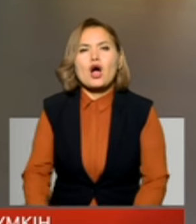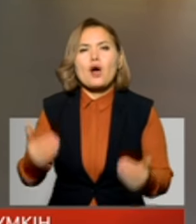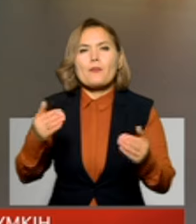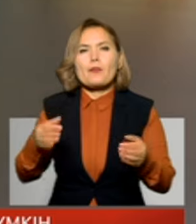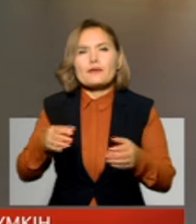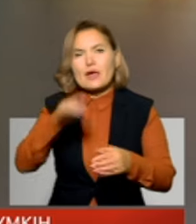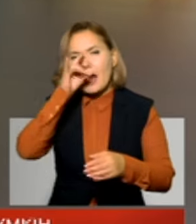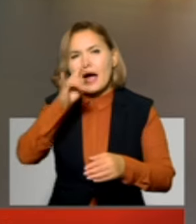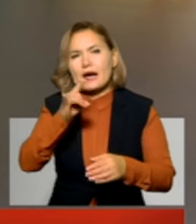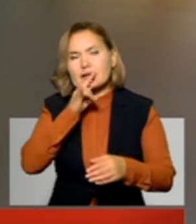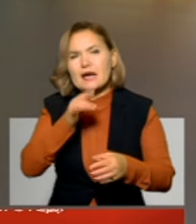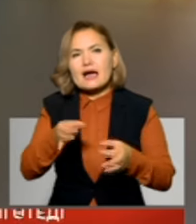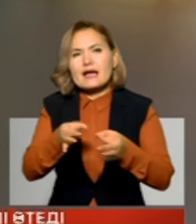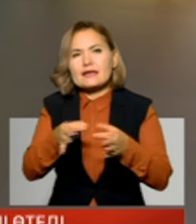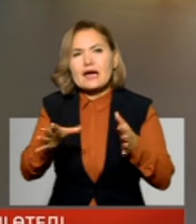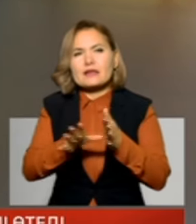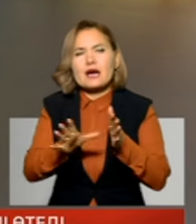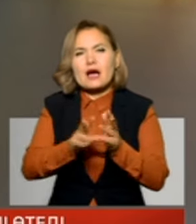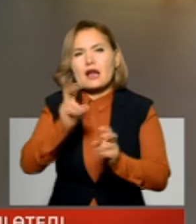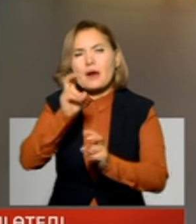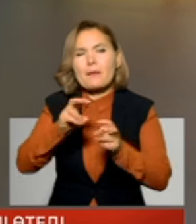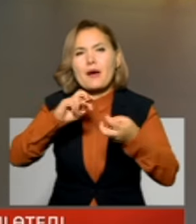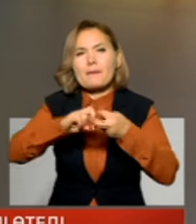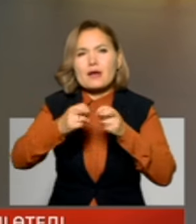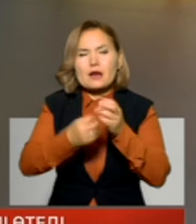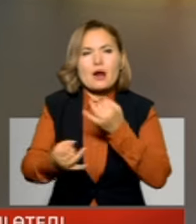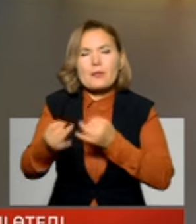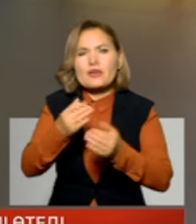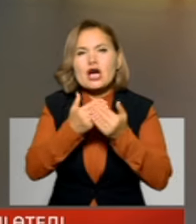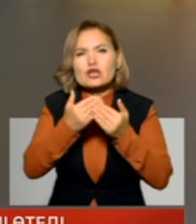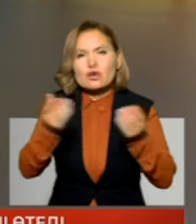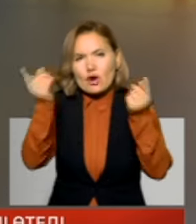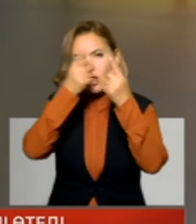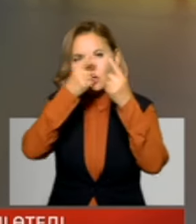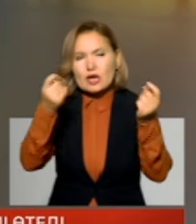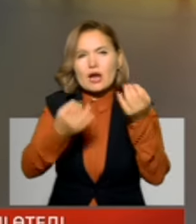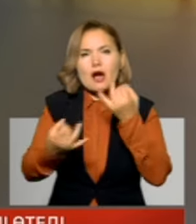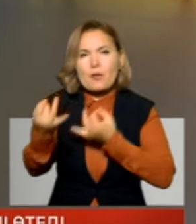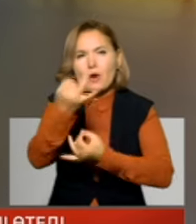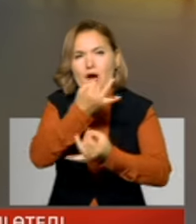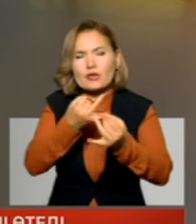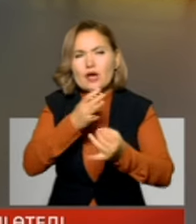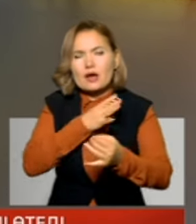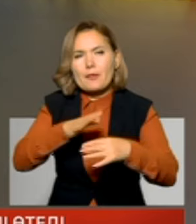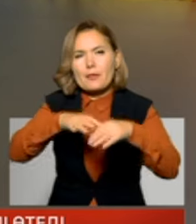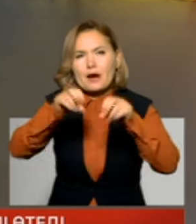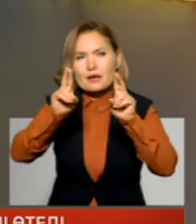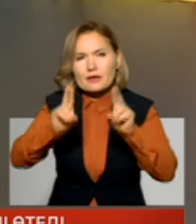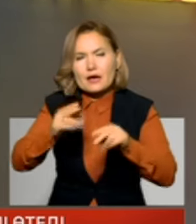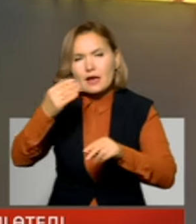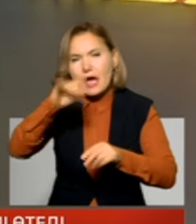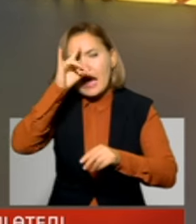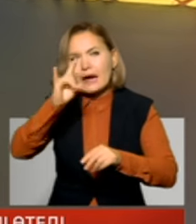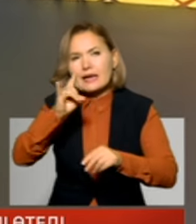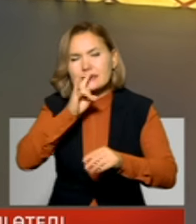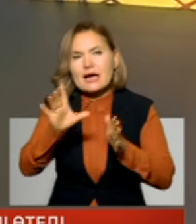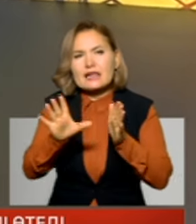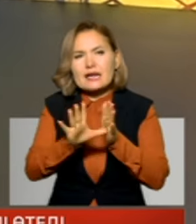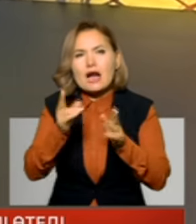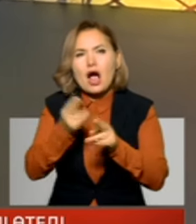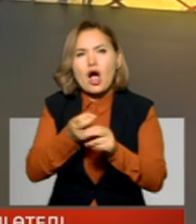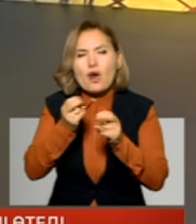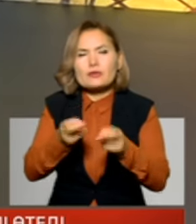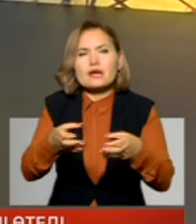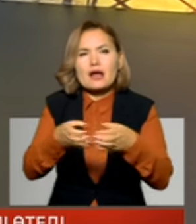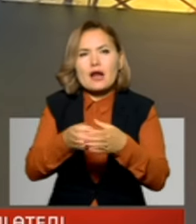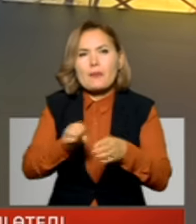Бүгін Қазақстанда атом электр станциясын салу мәселесі бойынша соңғы жария талқылау өтті. Мамандар елдің энергия қауіпсіздігін қамтамасыз